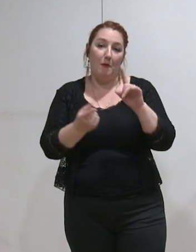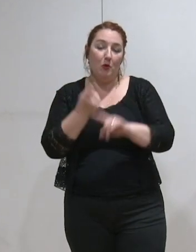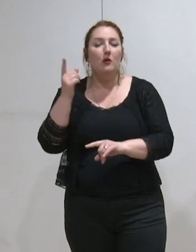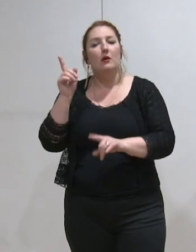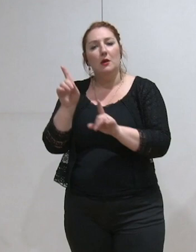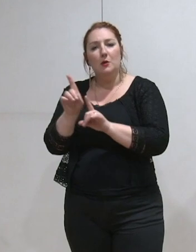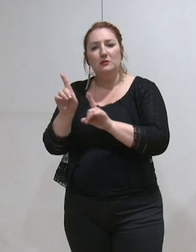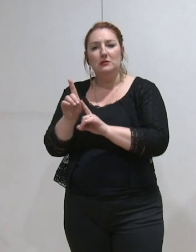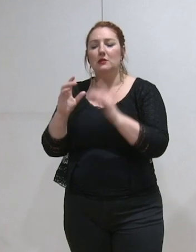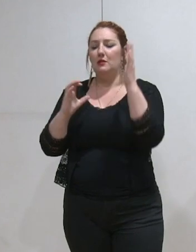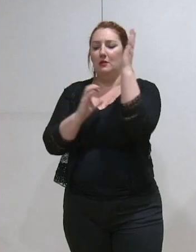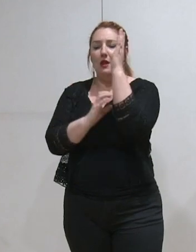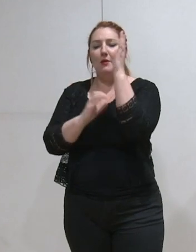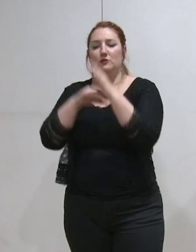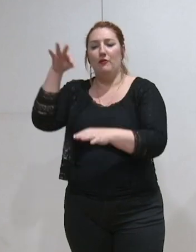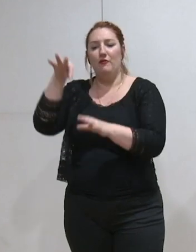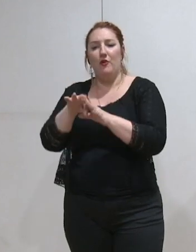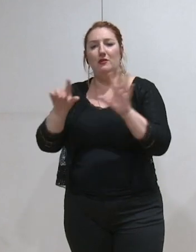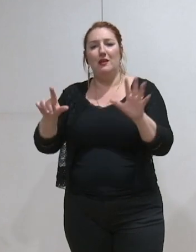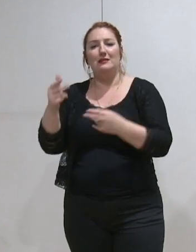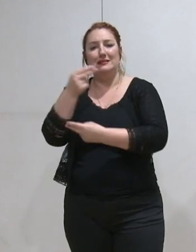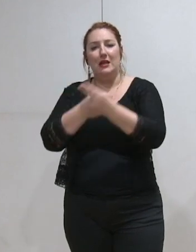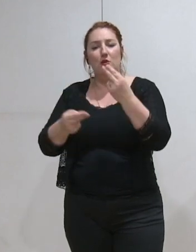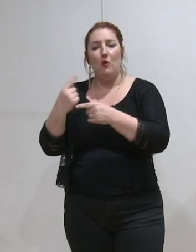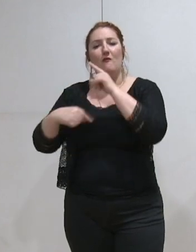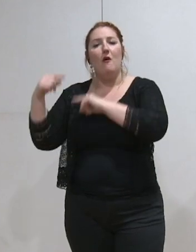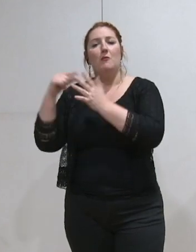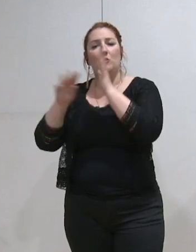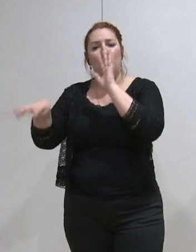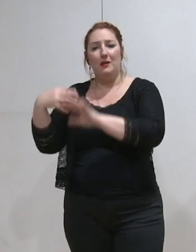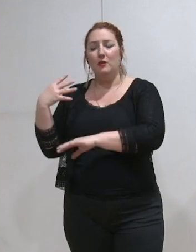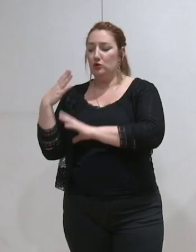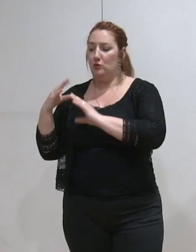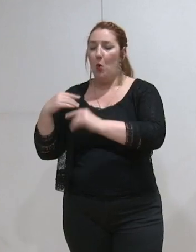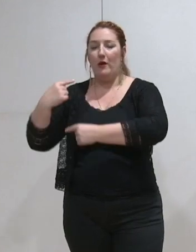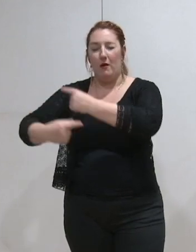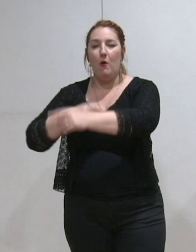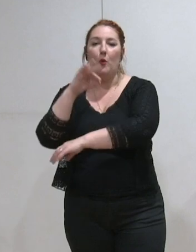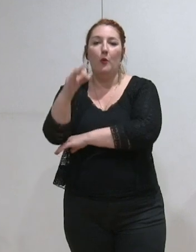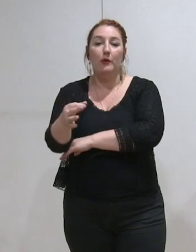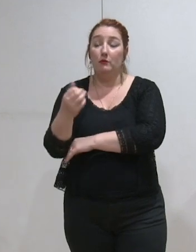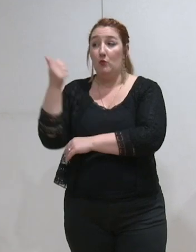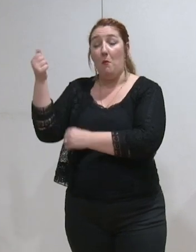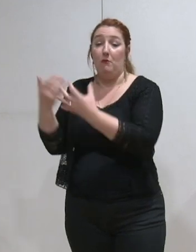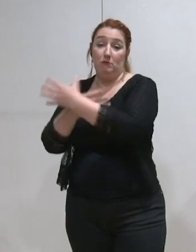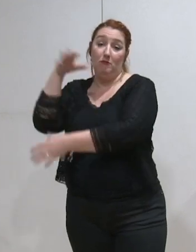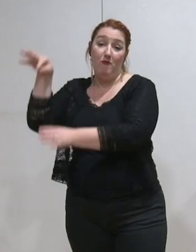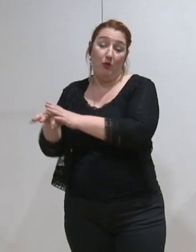métropole depuis la délibération votée le 7 novembre 2014 par cette